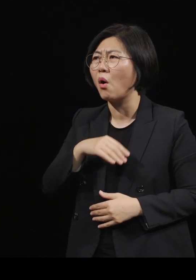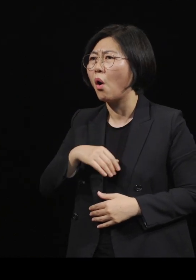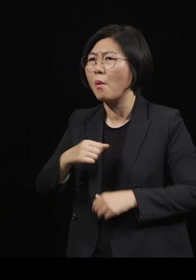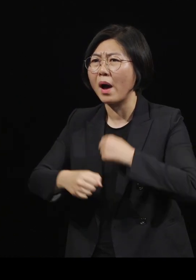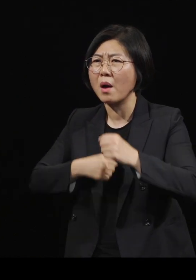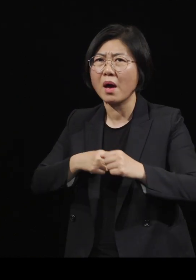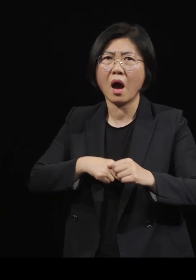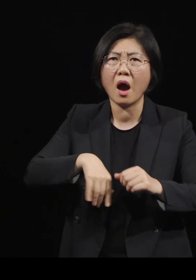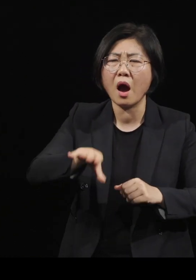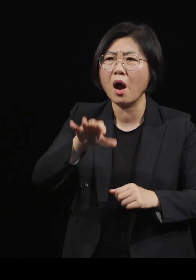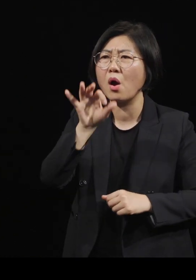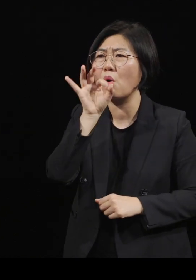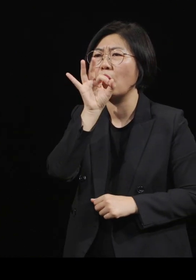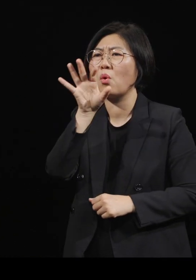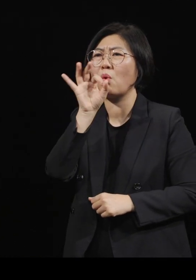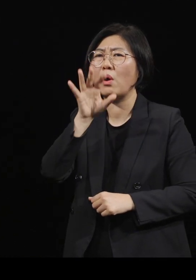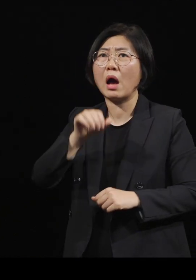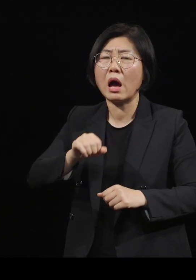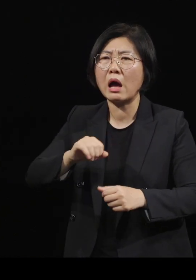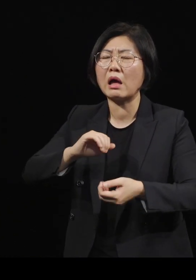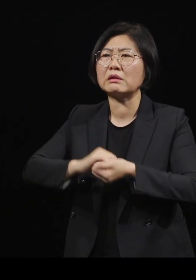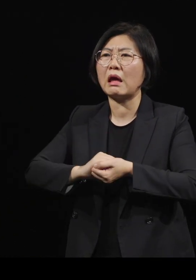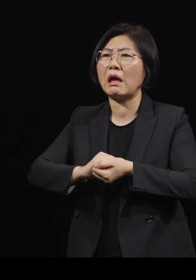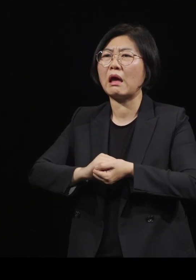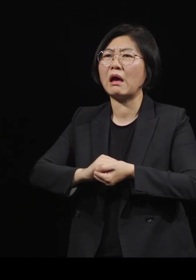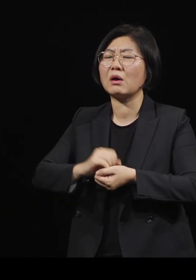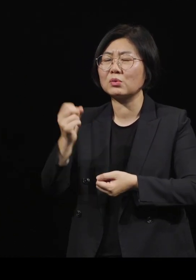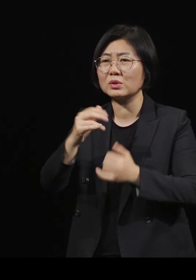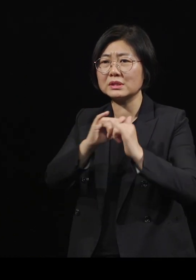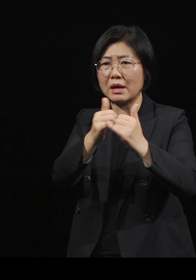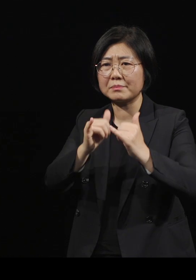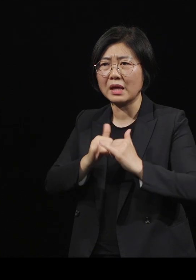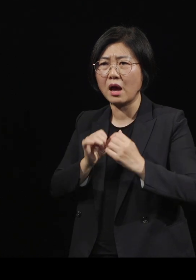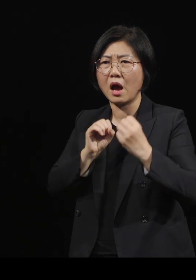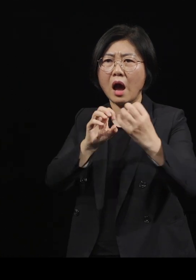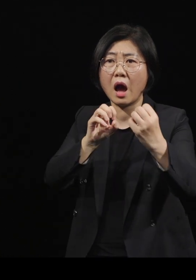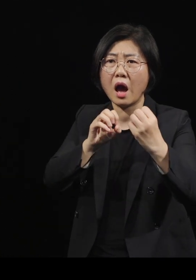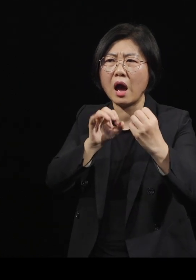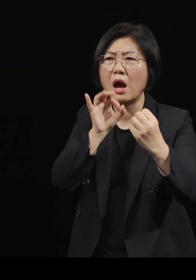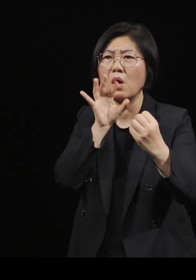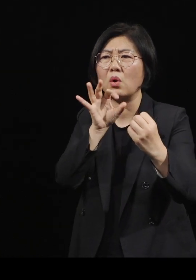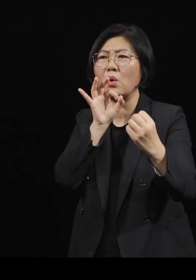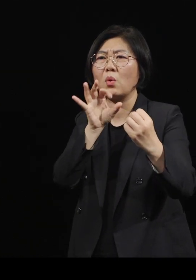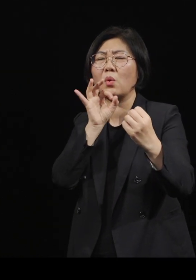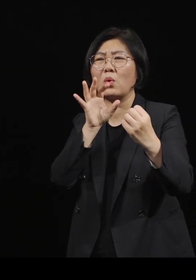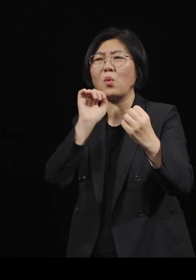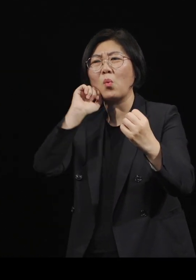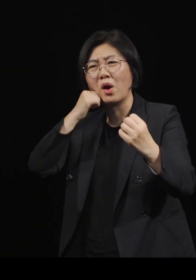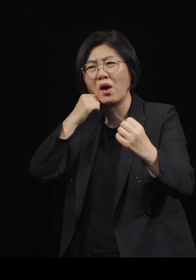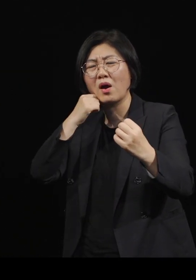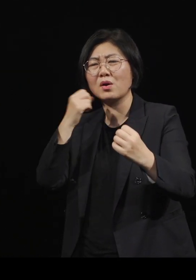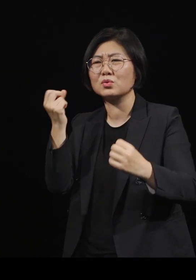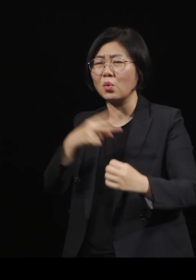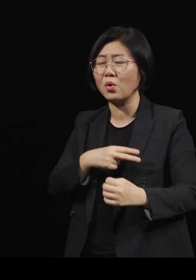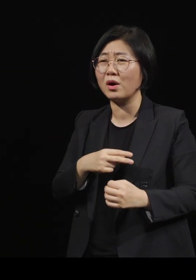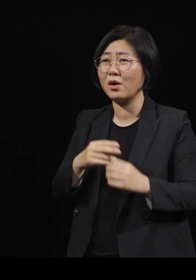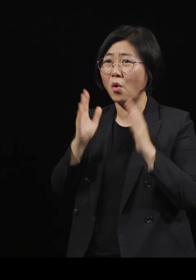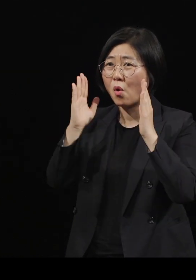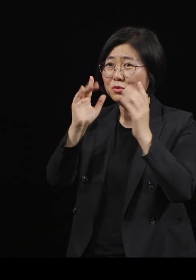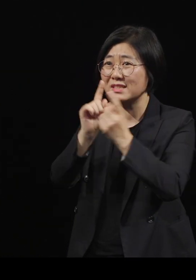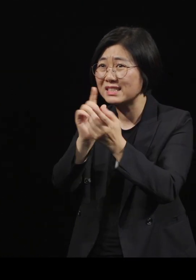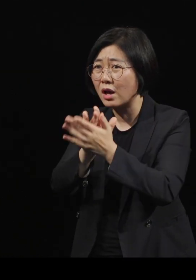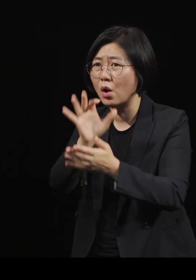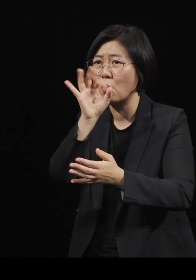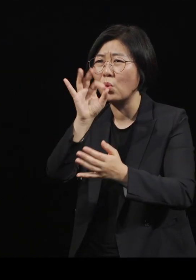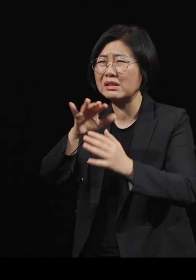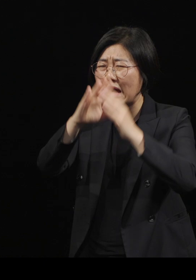가지 못하는 이동의 제약, 또 사람과 사람 사이의 의사소통의 어려움, 또 모든